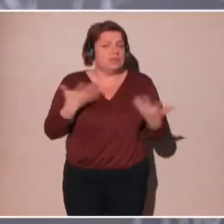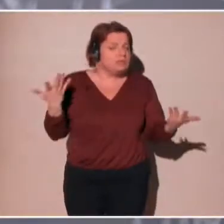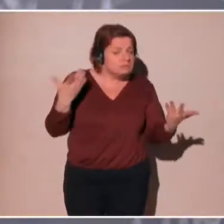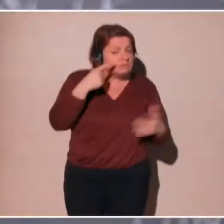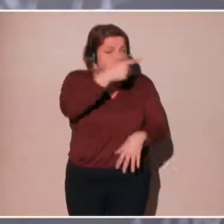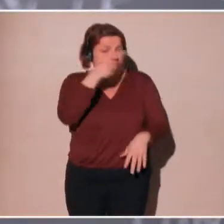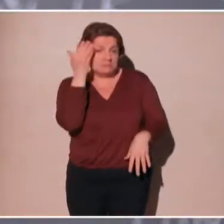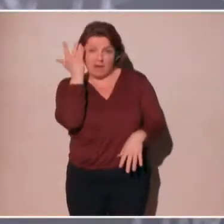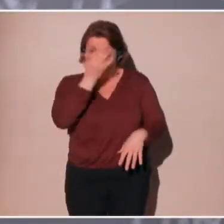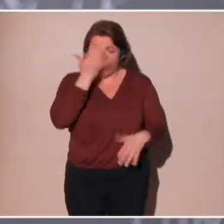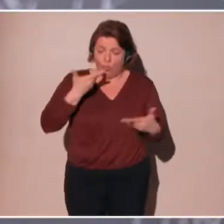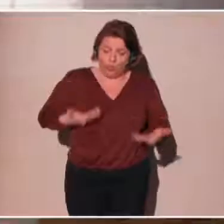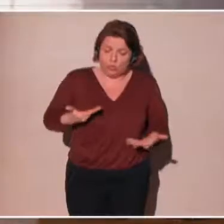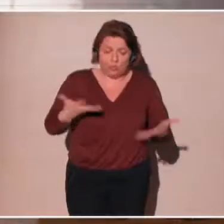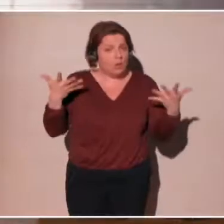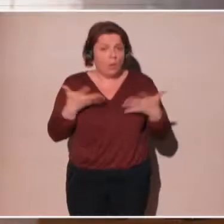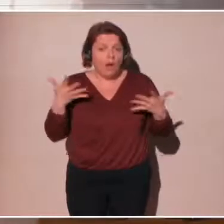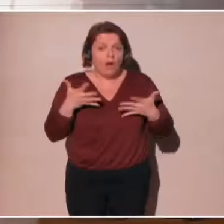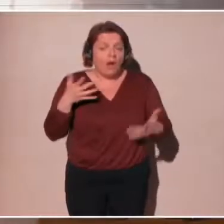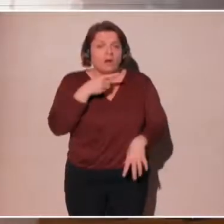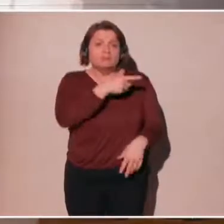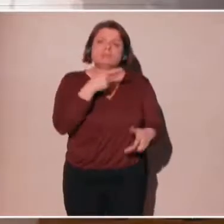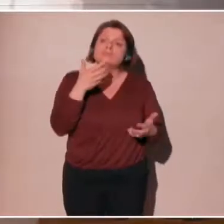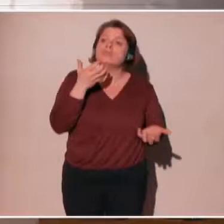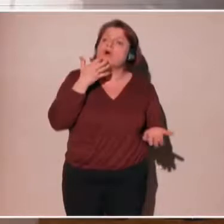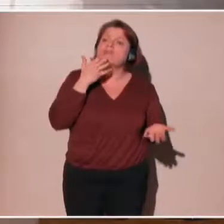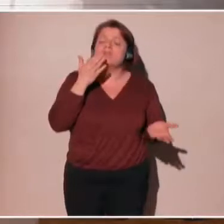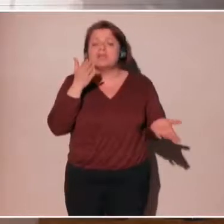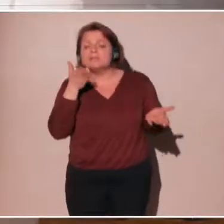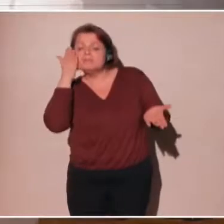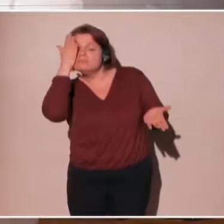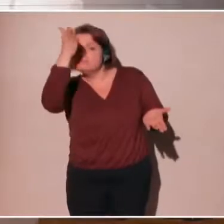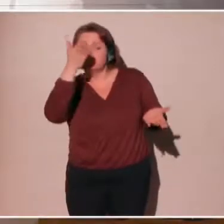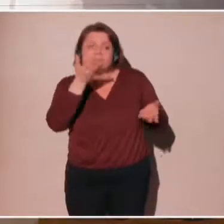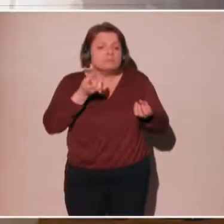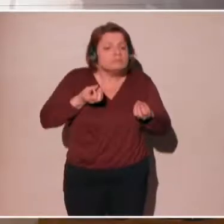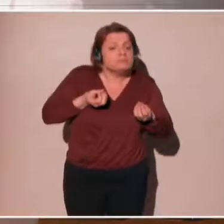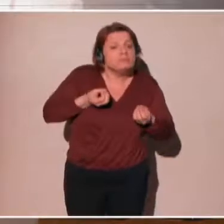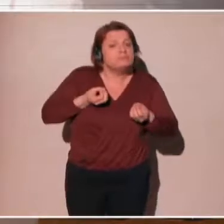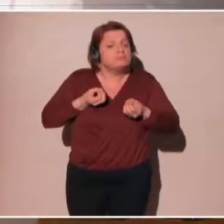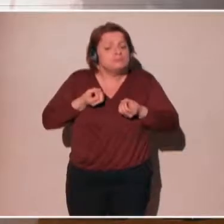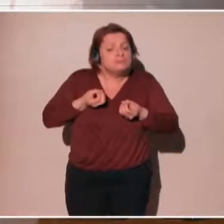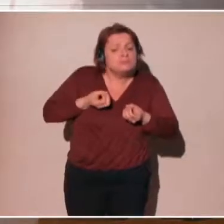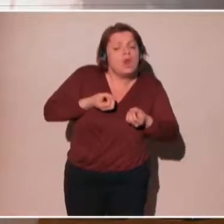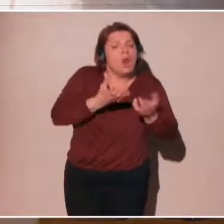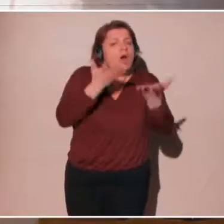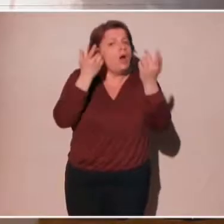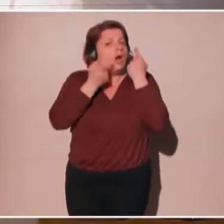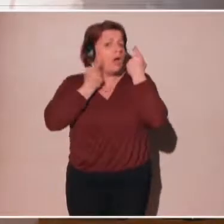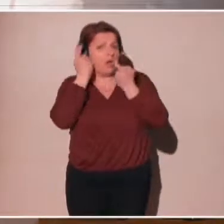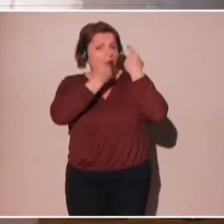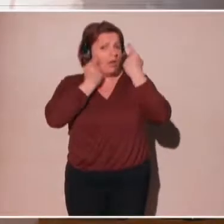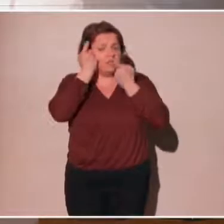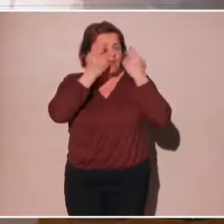vos préoccupations? Est-ce que vous souhaitez demain initier une réflexion, peut-être en France, en Europe